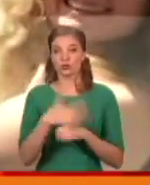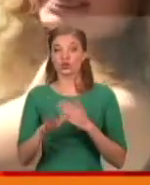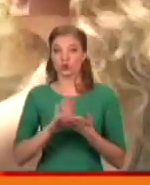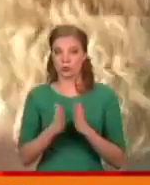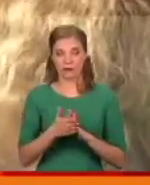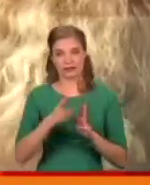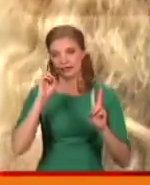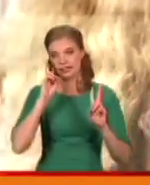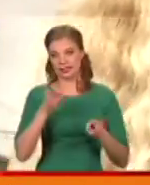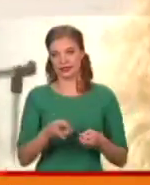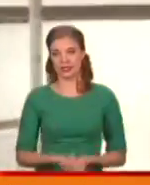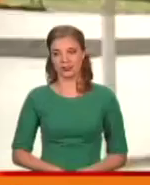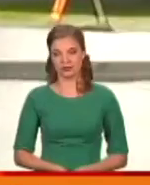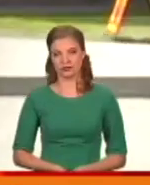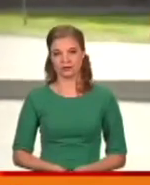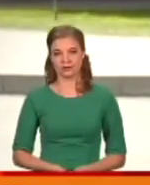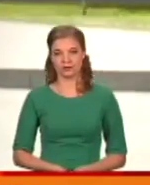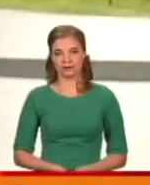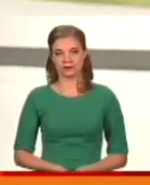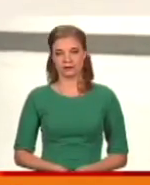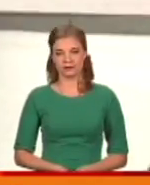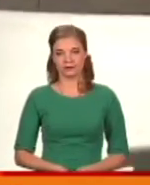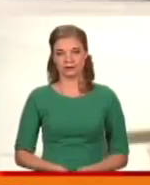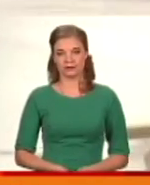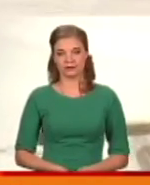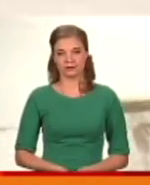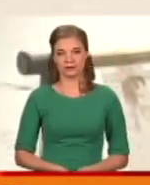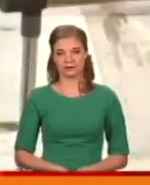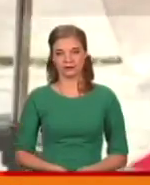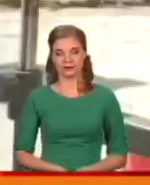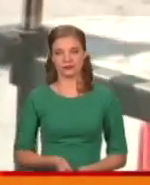Не знають. Так, і номер телефону.